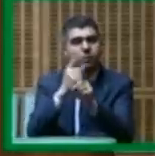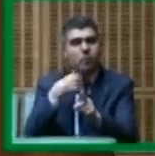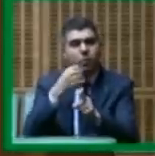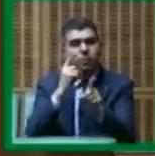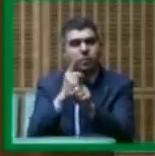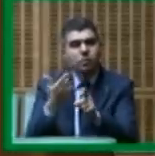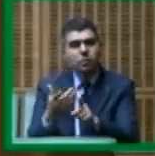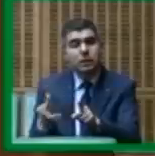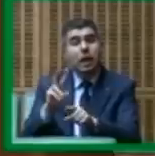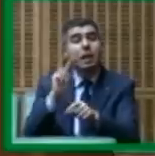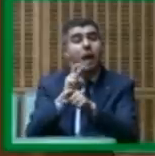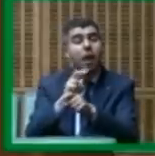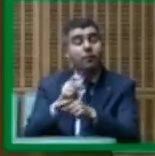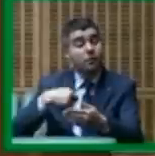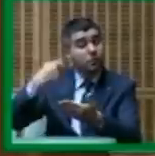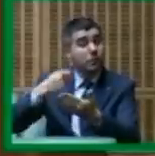علاش؟